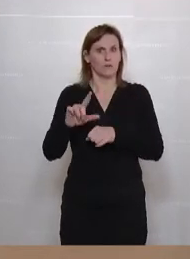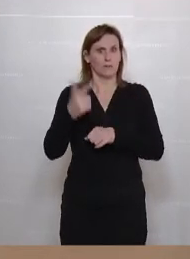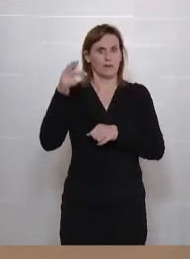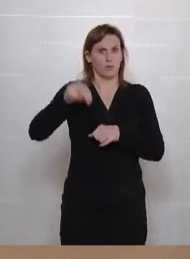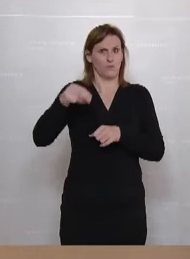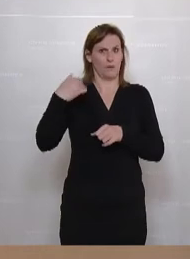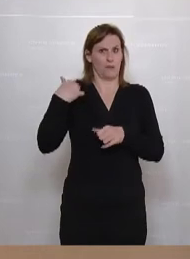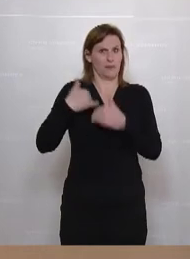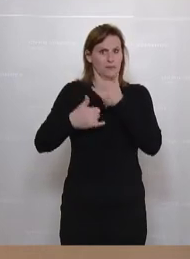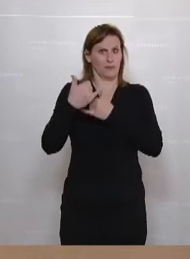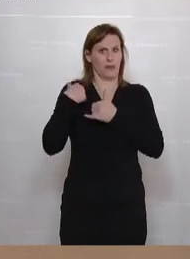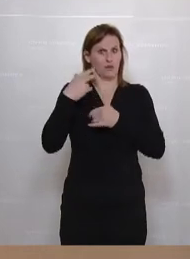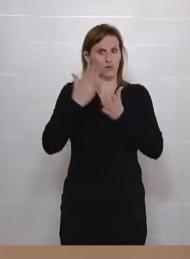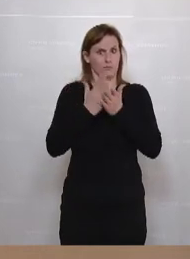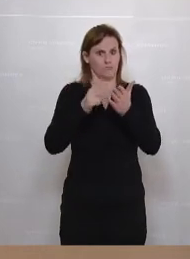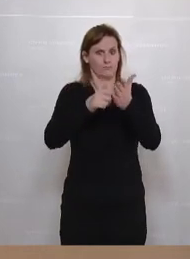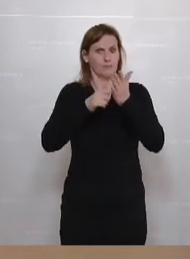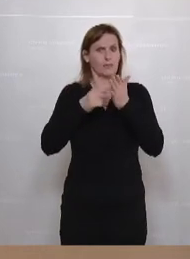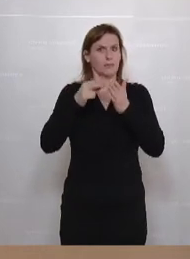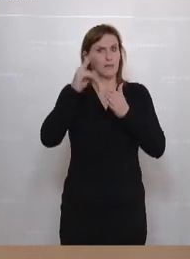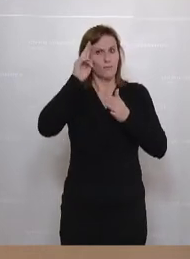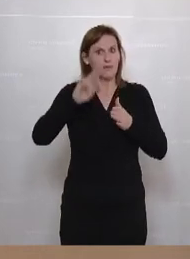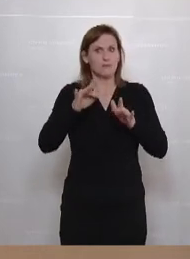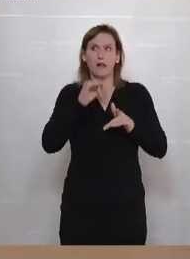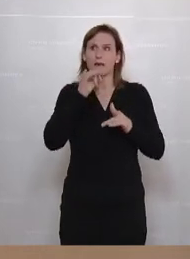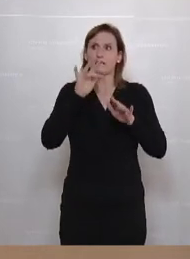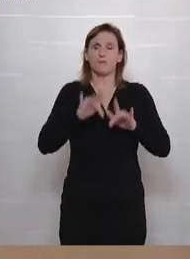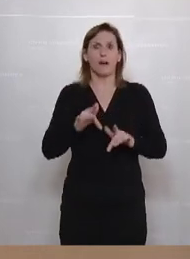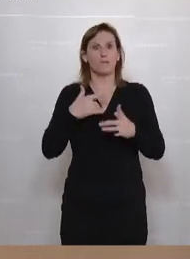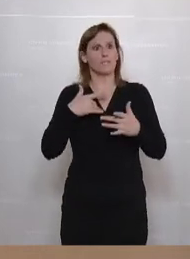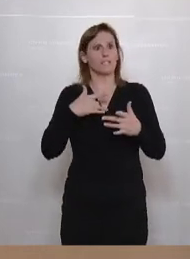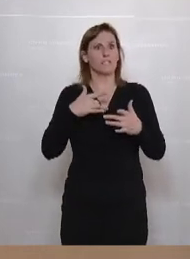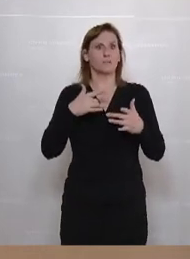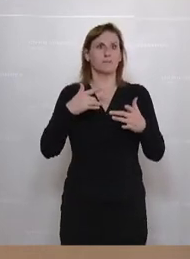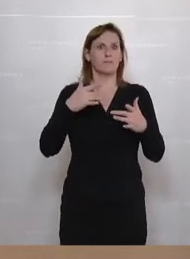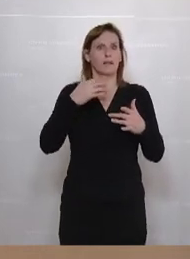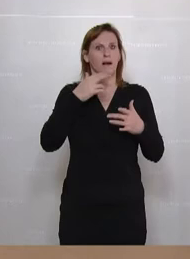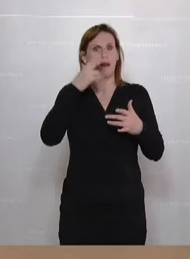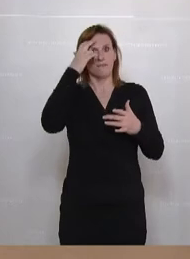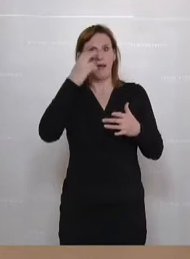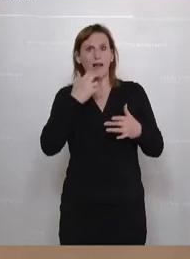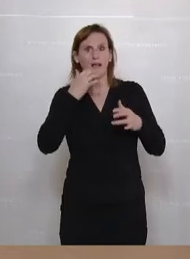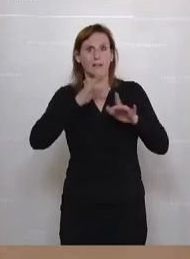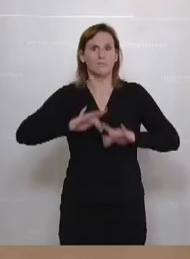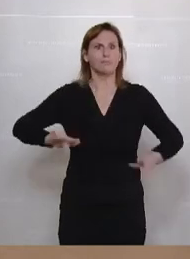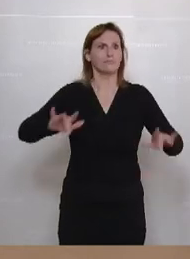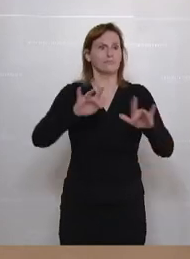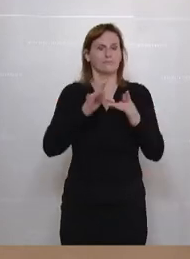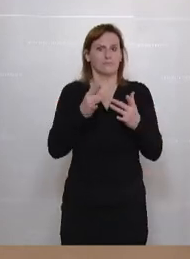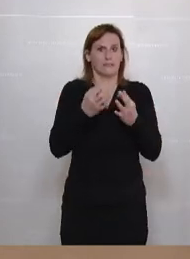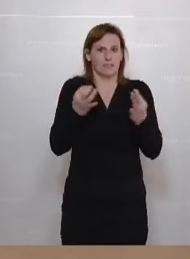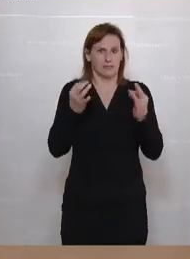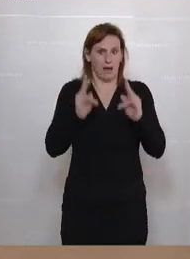schreckliche Terrorangriff in Wien, hat ja gezeigt, wir sind keine Insel der Seligen hier in Österreich und es bedarf Maßnahmen auf europäischer, internationaler, österreichischer